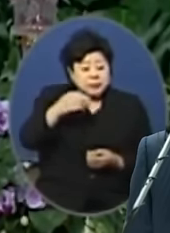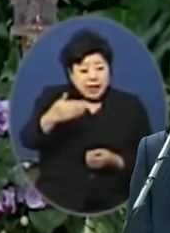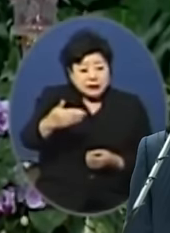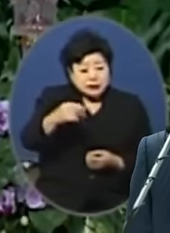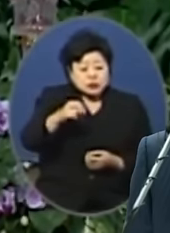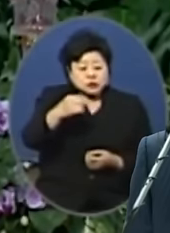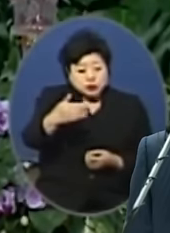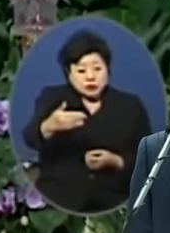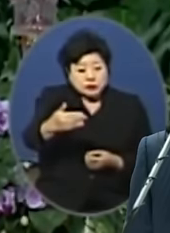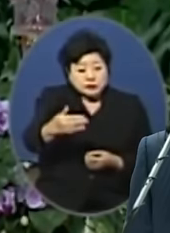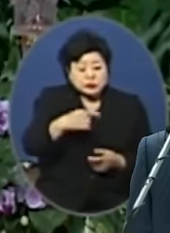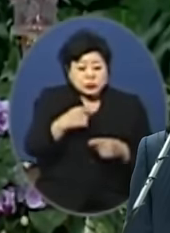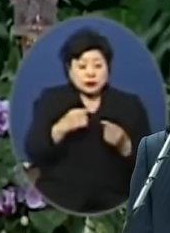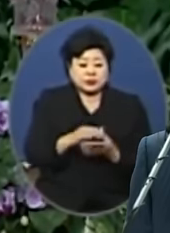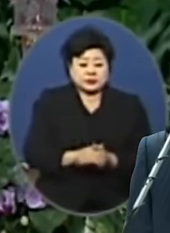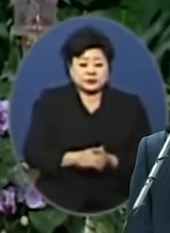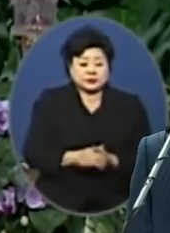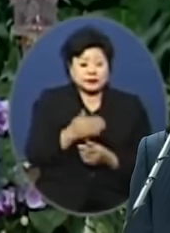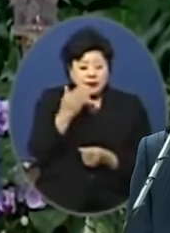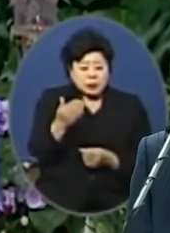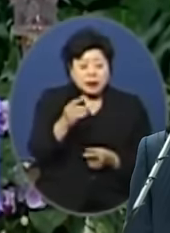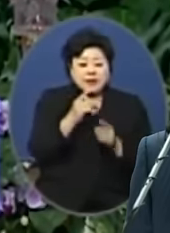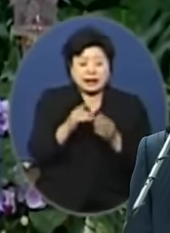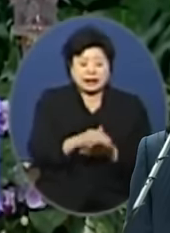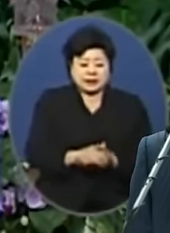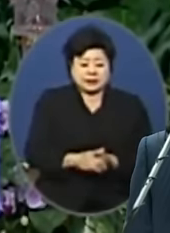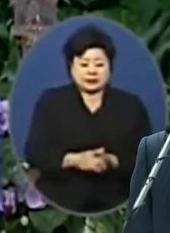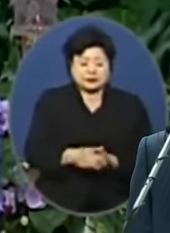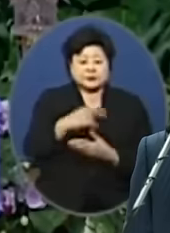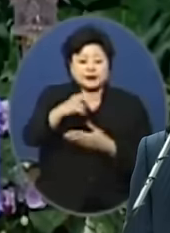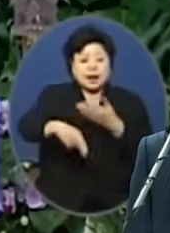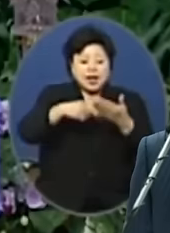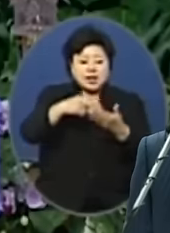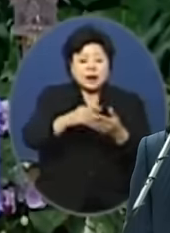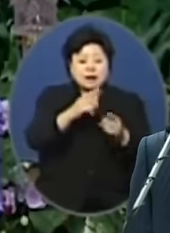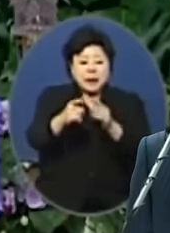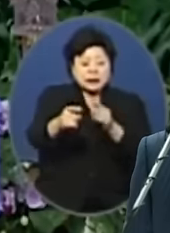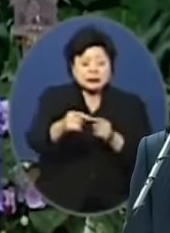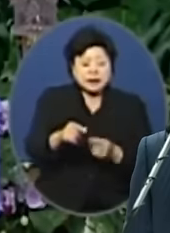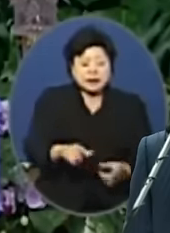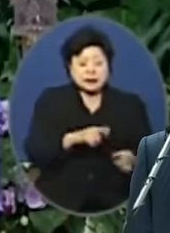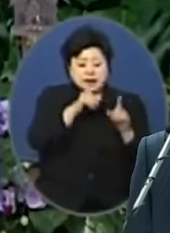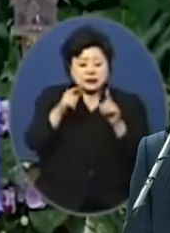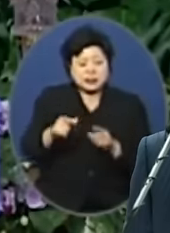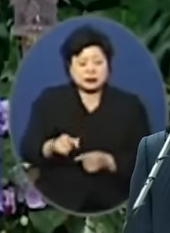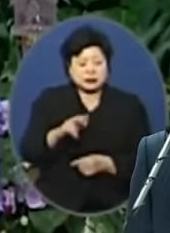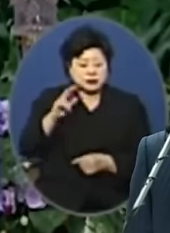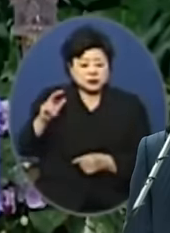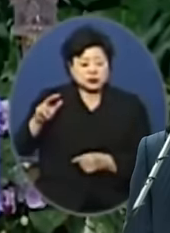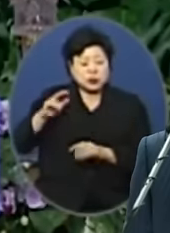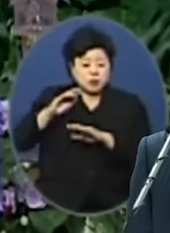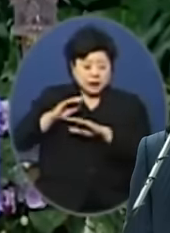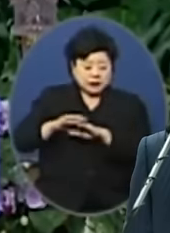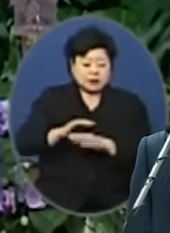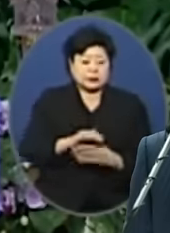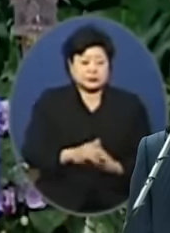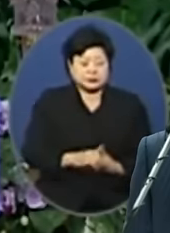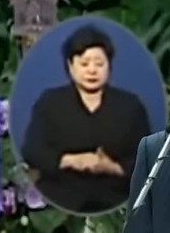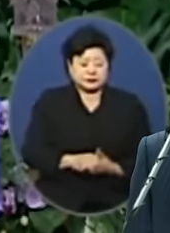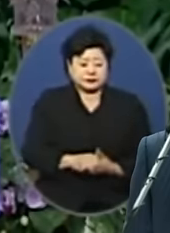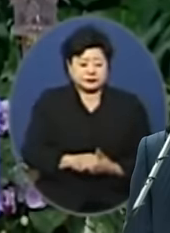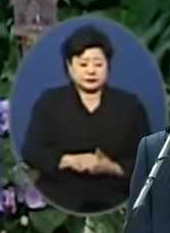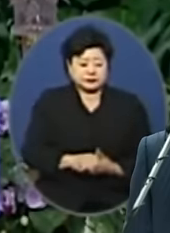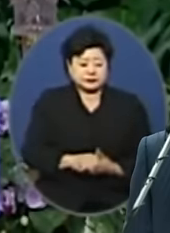29절에 한번 따라 읽어주세요. 그들에게 이르기를, 야훼의 말씀에 내 삶을